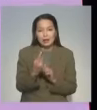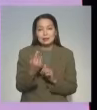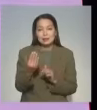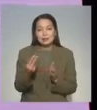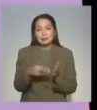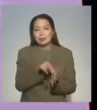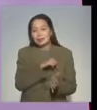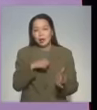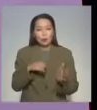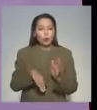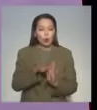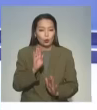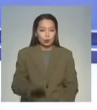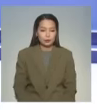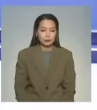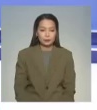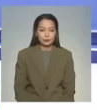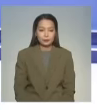стали лучшими из лучших.